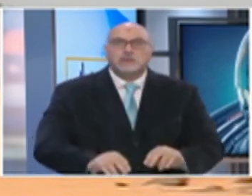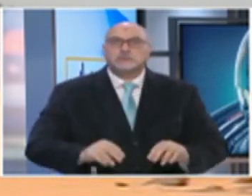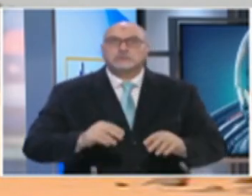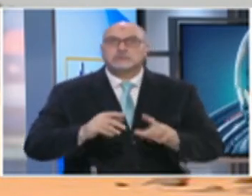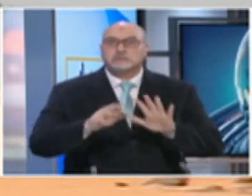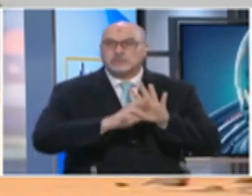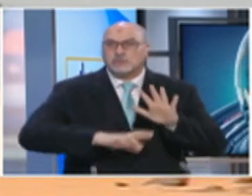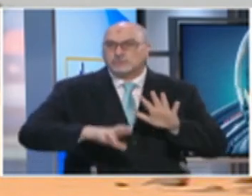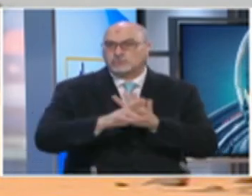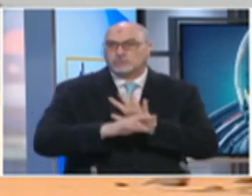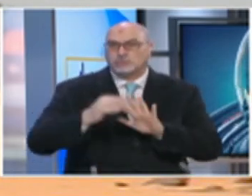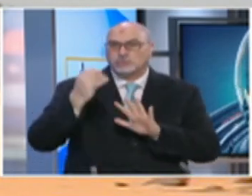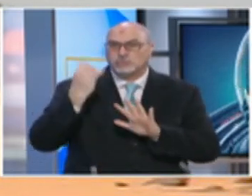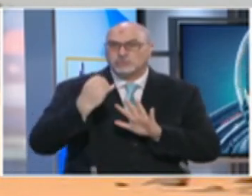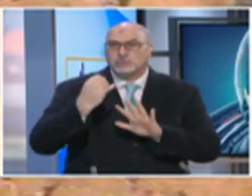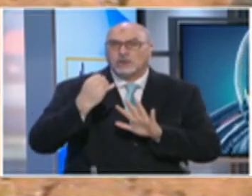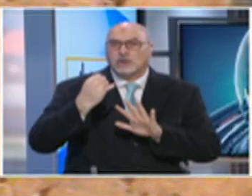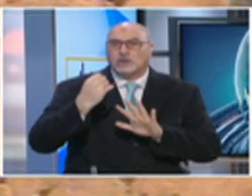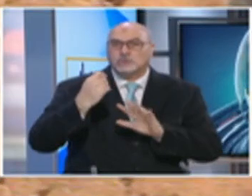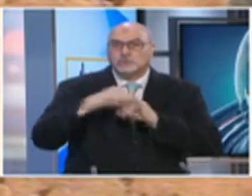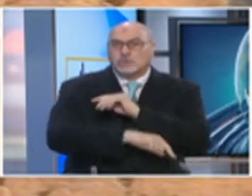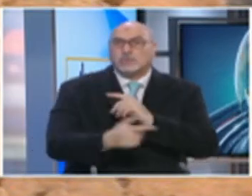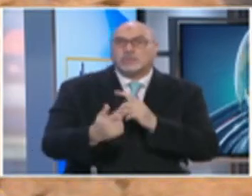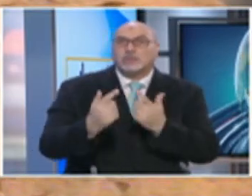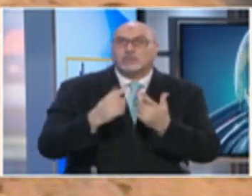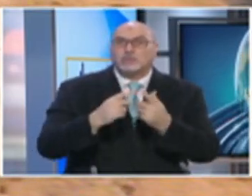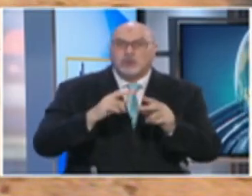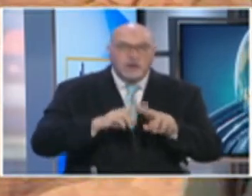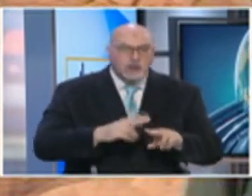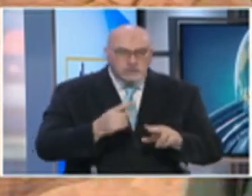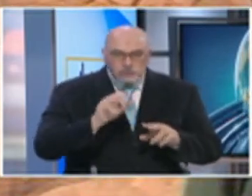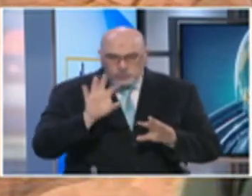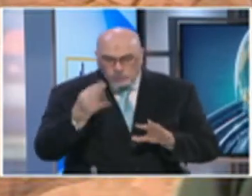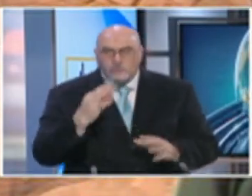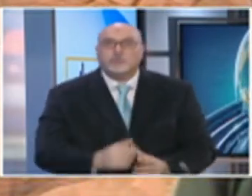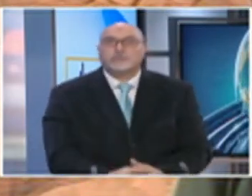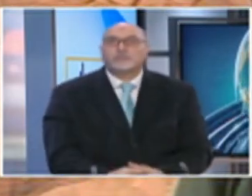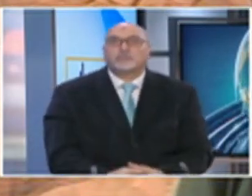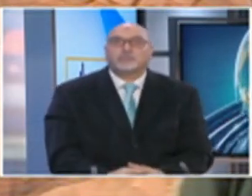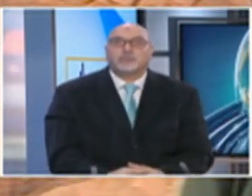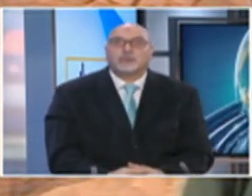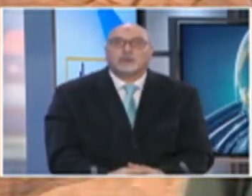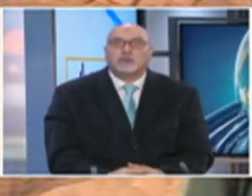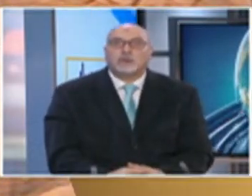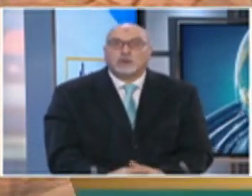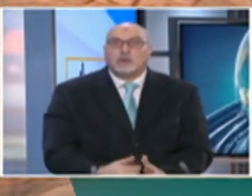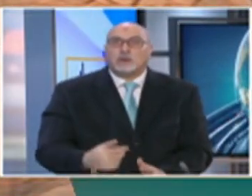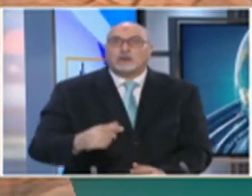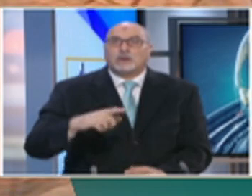التي تتواجد فيه هذه البقايا العظمية المكشوفة. لاحظنا يعني في أثناء استكشافنا بأن الموقع